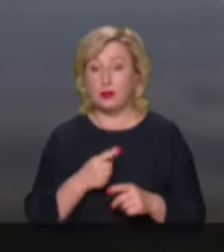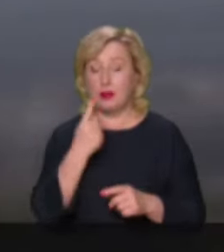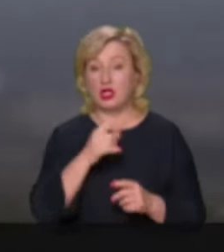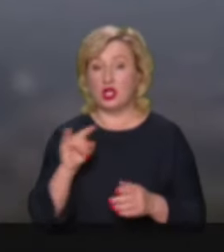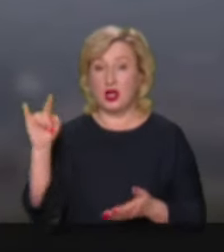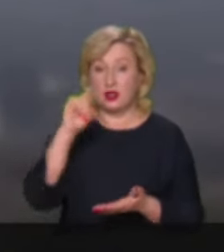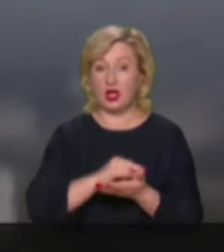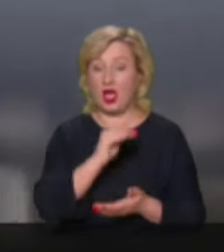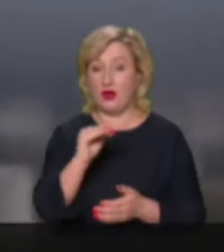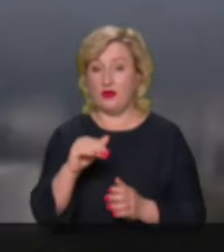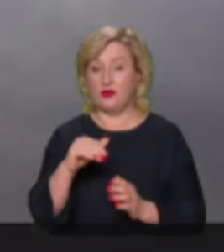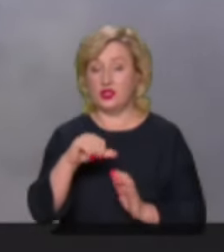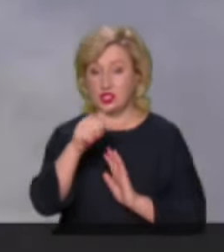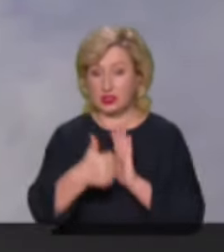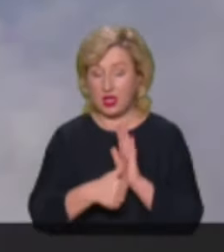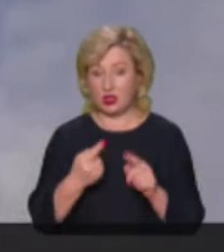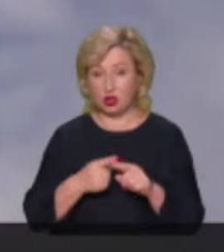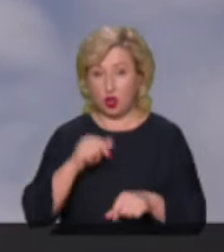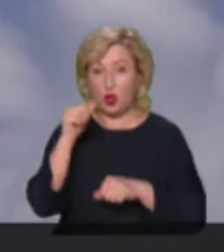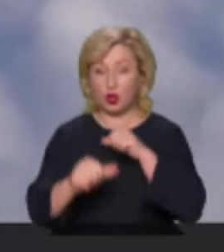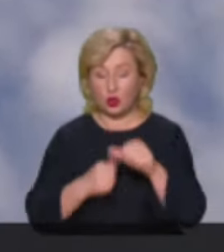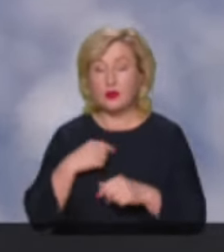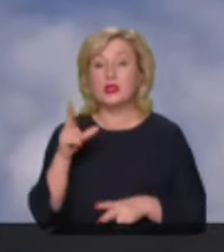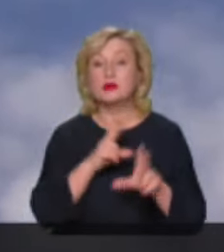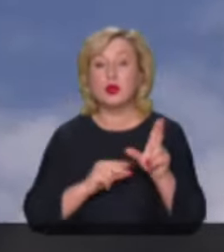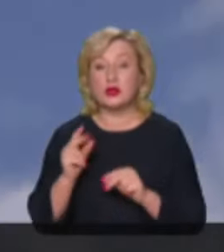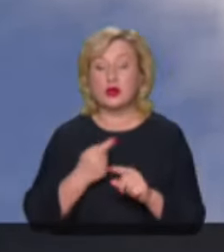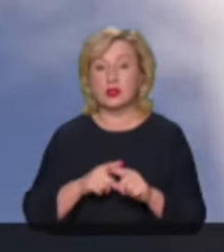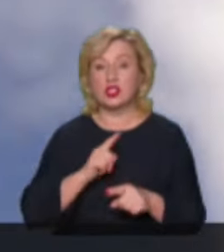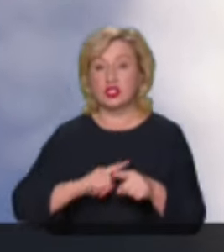F-16 уже цього року, і ми дуже сподіваємося, що це якомога швидше станеться.